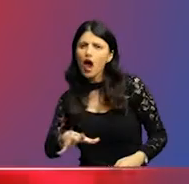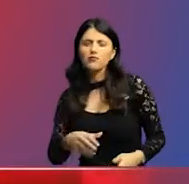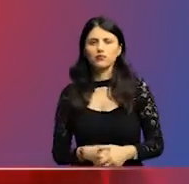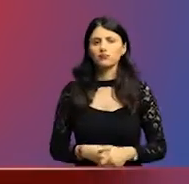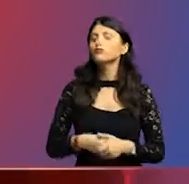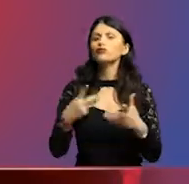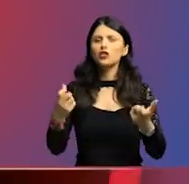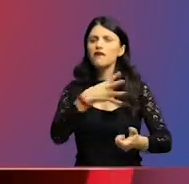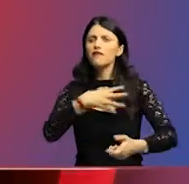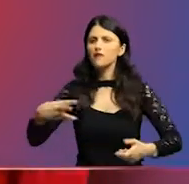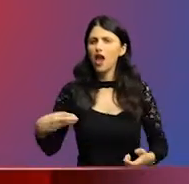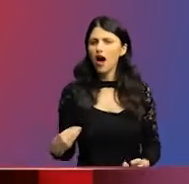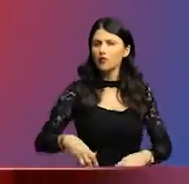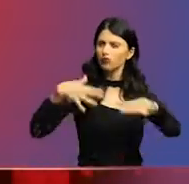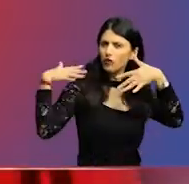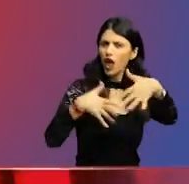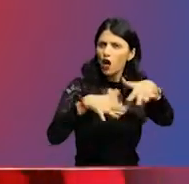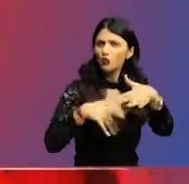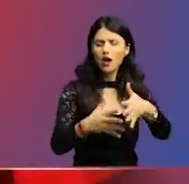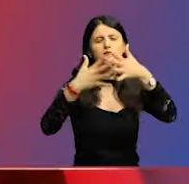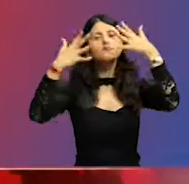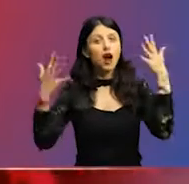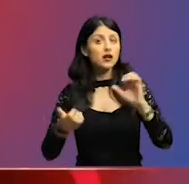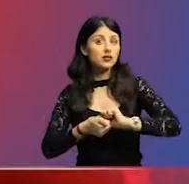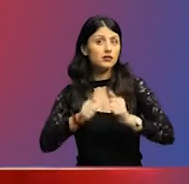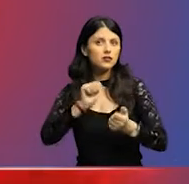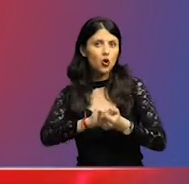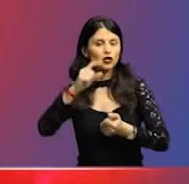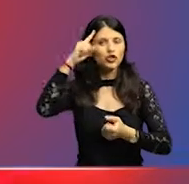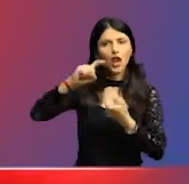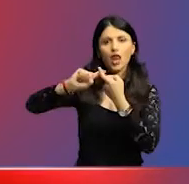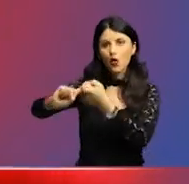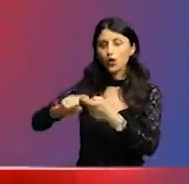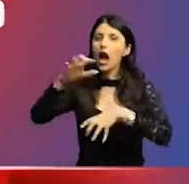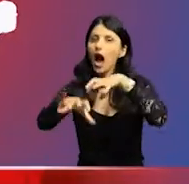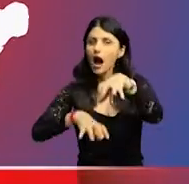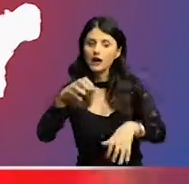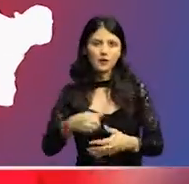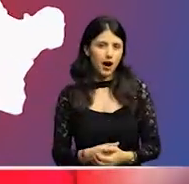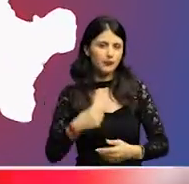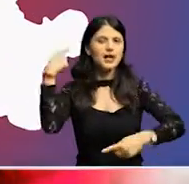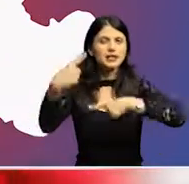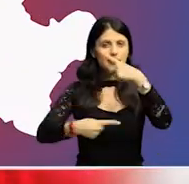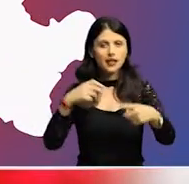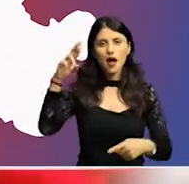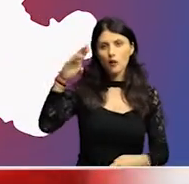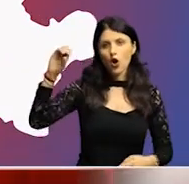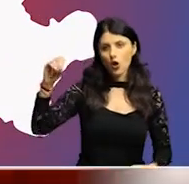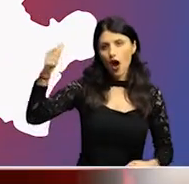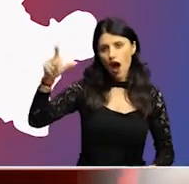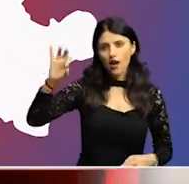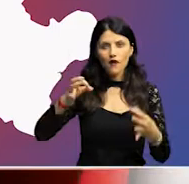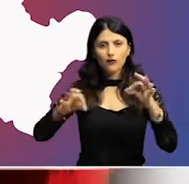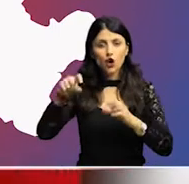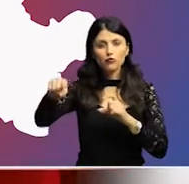Bălăceana, Todirești, Comănești, Arbore, Solca și Marginea. Miercuri, 24 iulie, vor fi transmise mesaje în localități de la granița